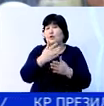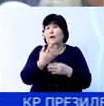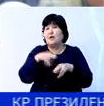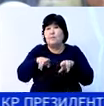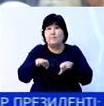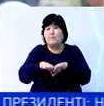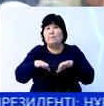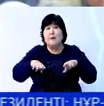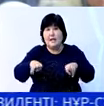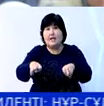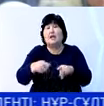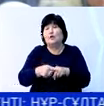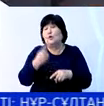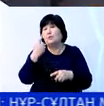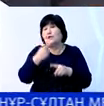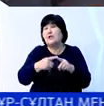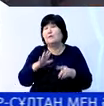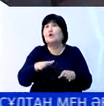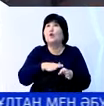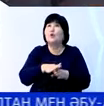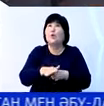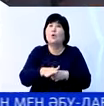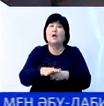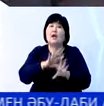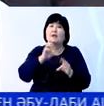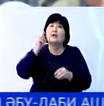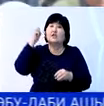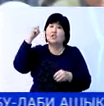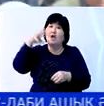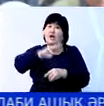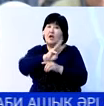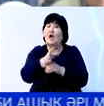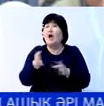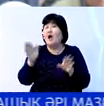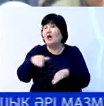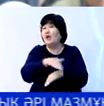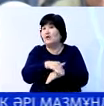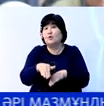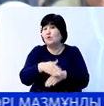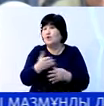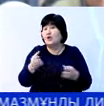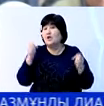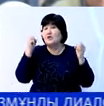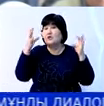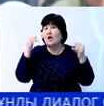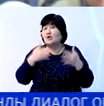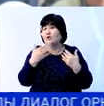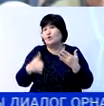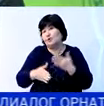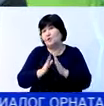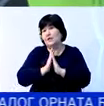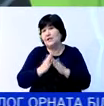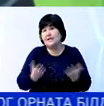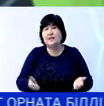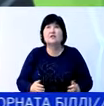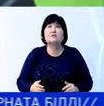Соның 1,5 көшесінде ғана толыққан жарық бар, жарықтандырылған. Қалған көшелерге бір жарықтандыруға көмектессеңіз.